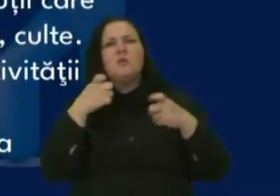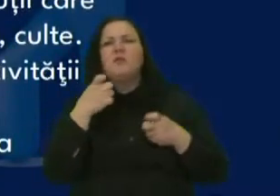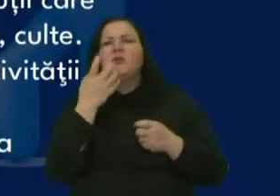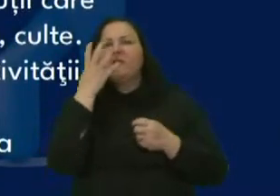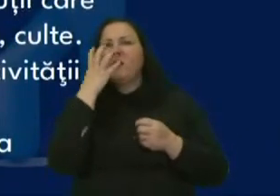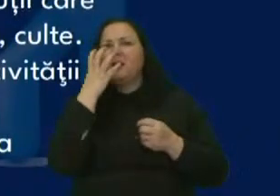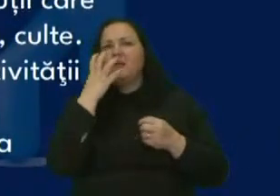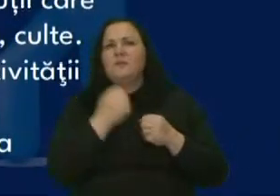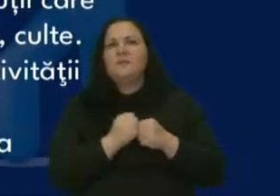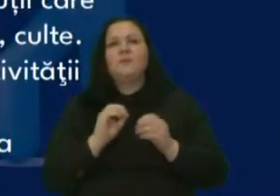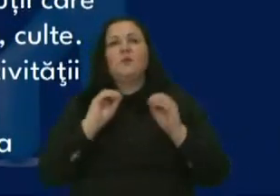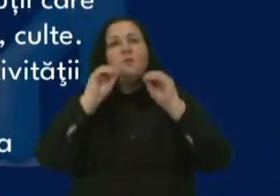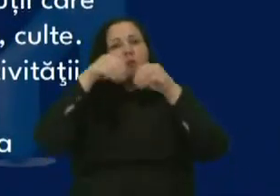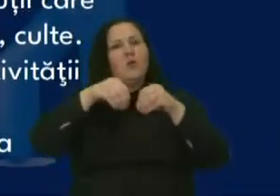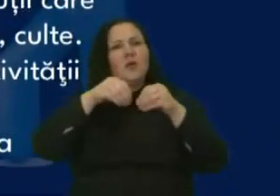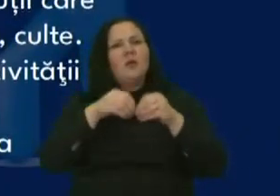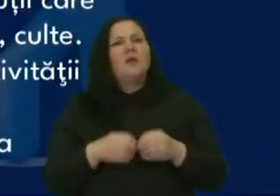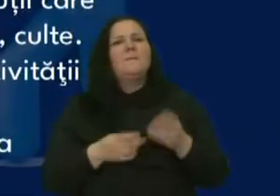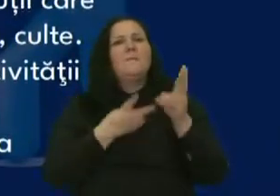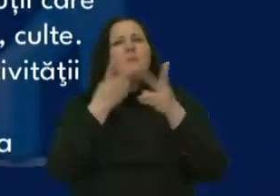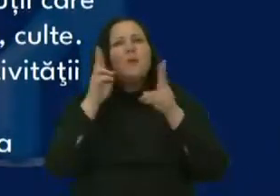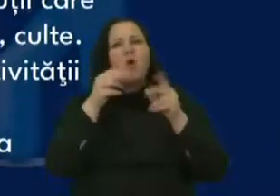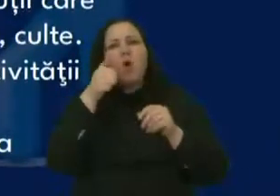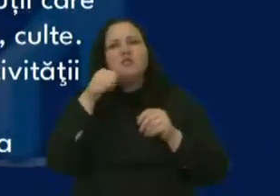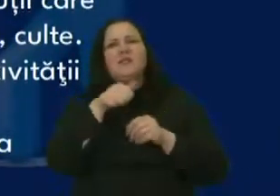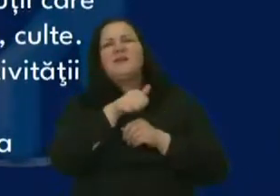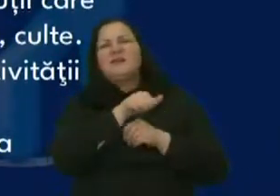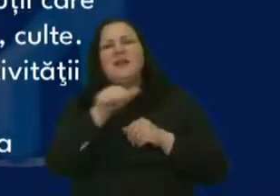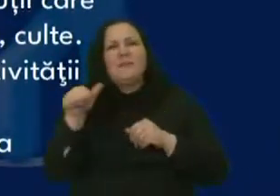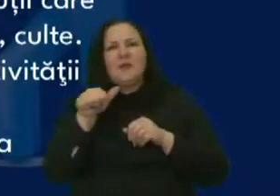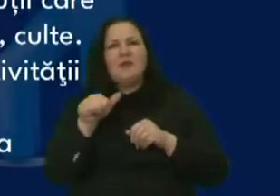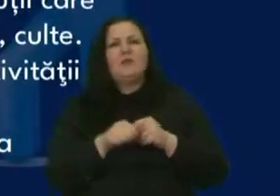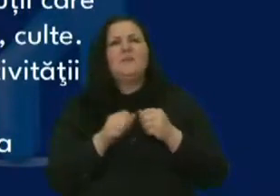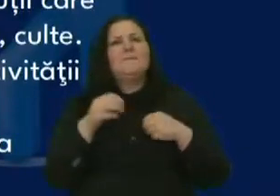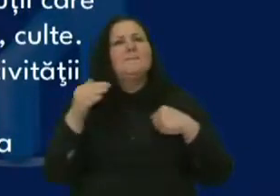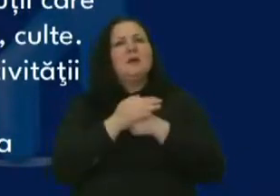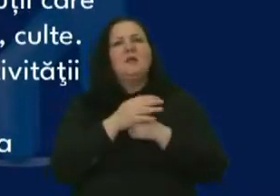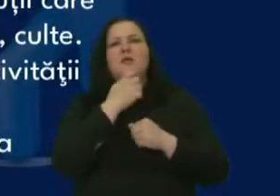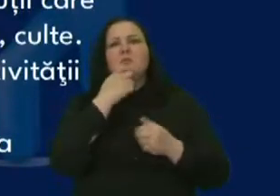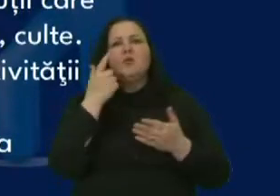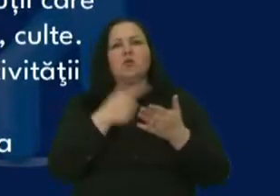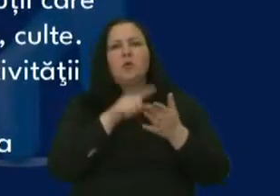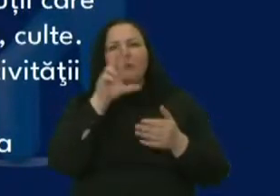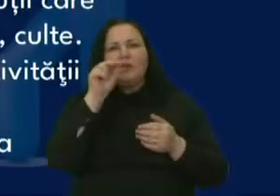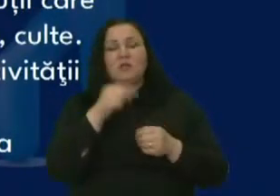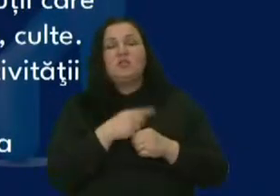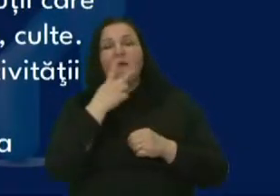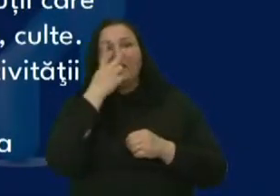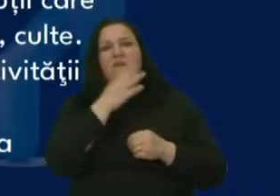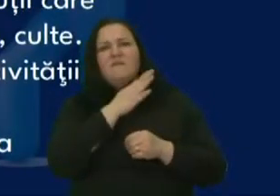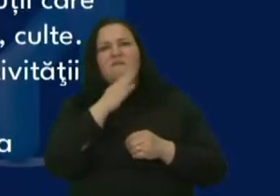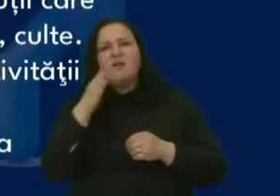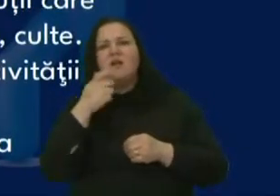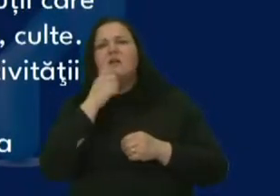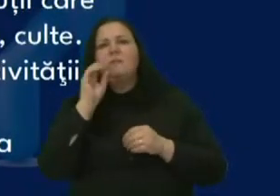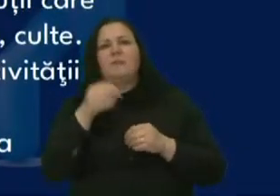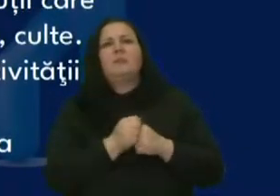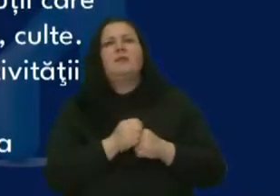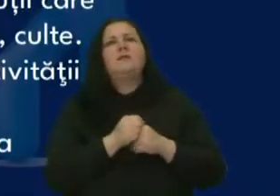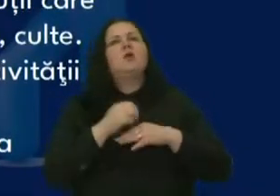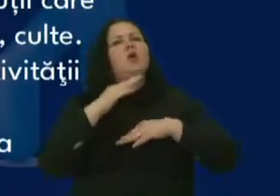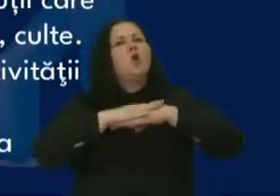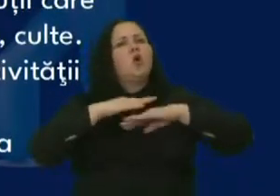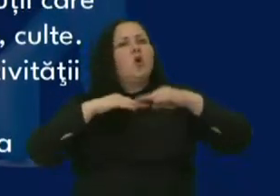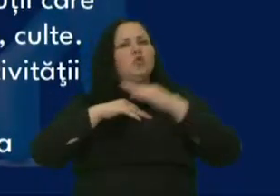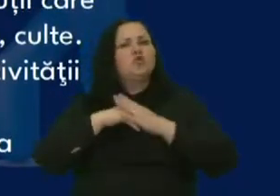continuarea proiectului de plantare a 100000 de arbori până în 2030 și vedeți că în fiecare an plantăm arbori susținerea construire de clădiri verzi